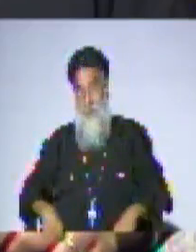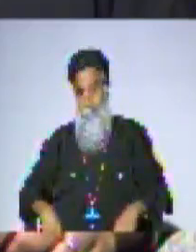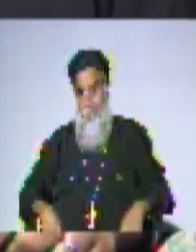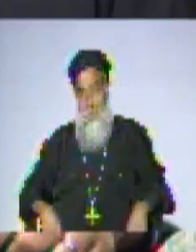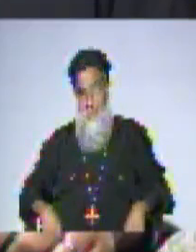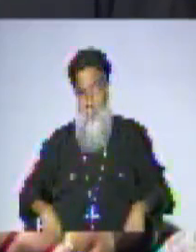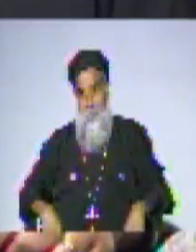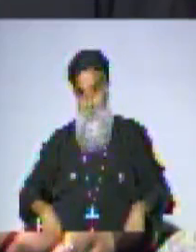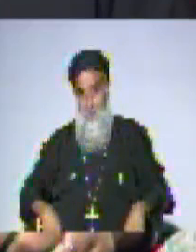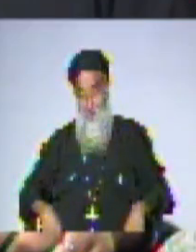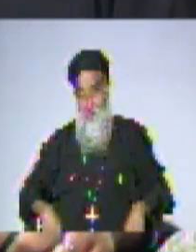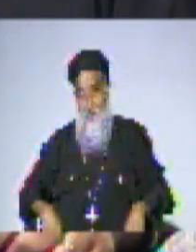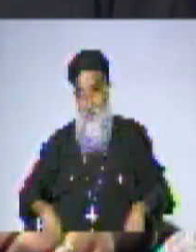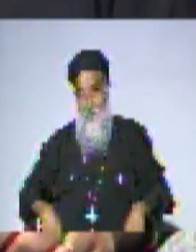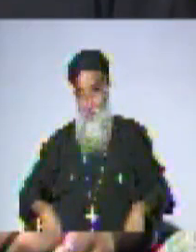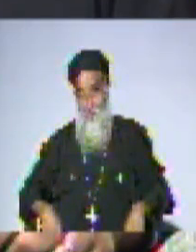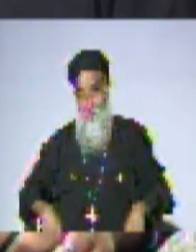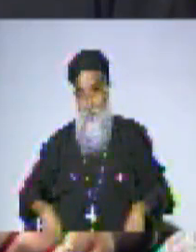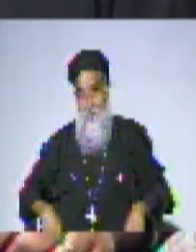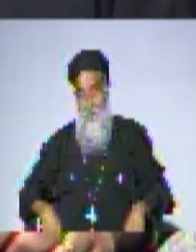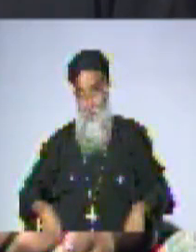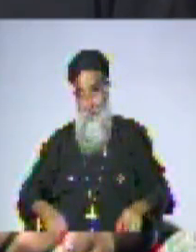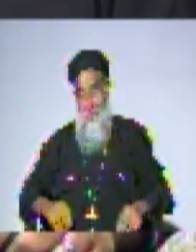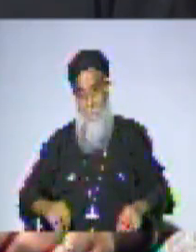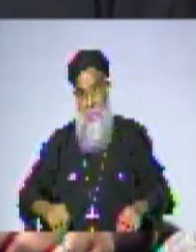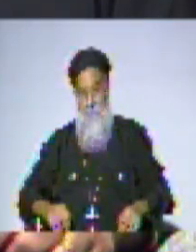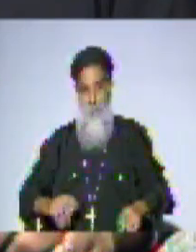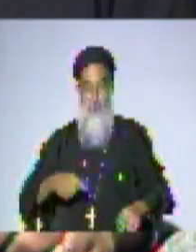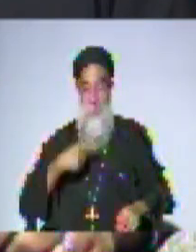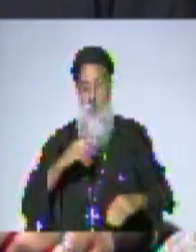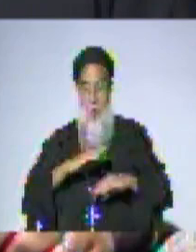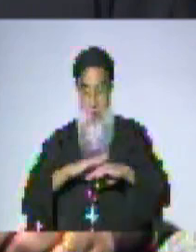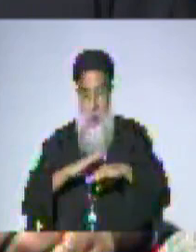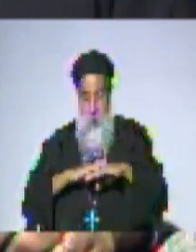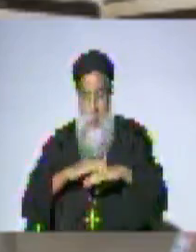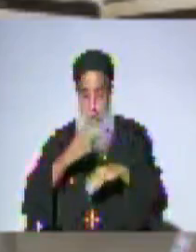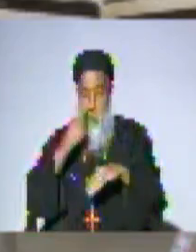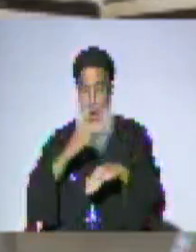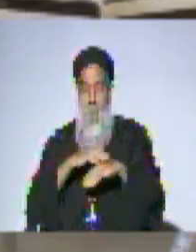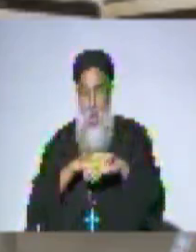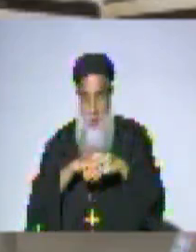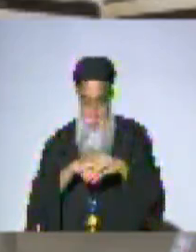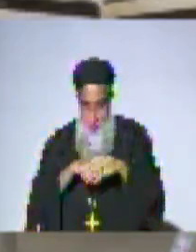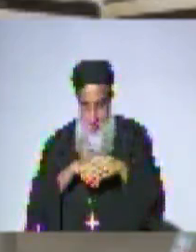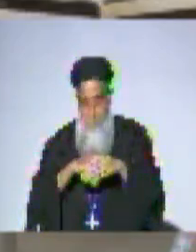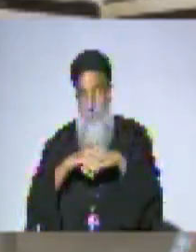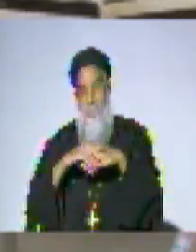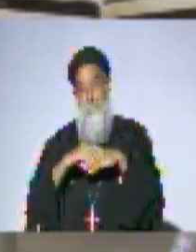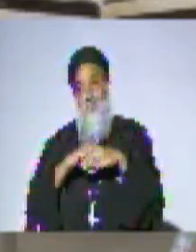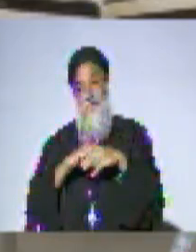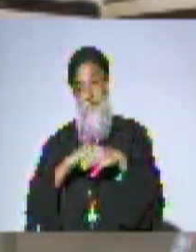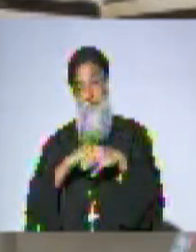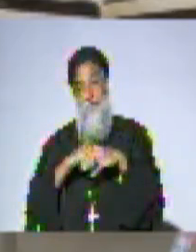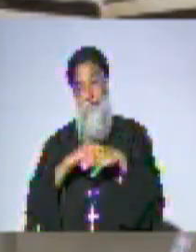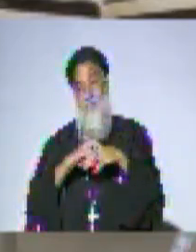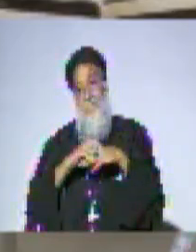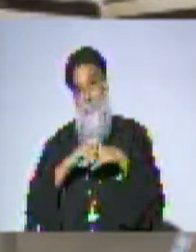الكل مذلول بمعنى الزلة اللي هي الخطية؟ لا، الخضوع. مع المذلول وخاضع.